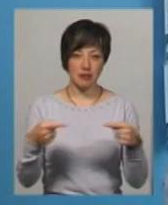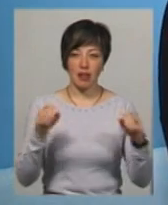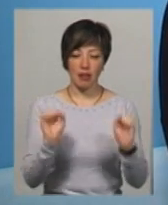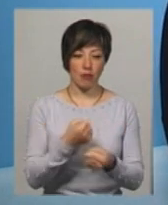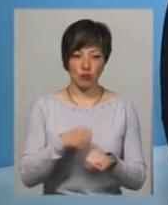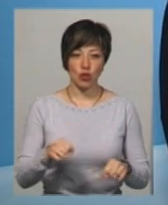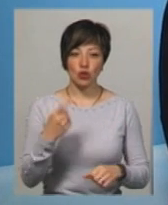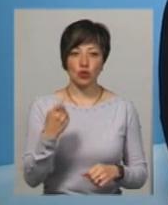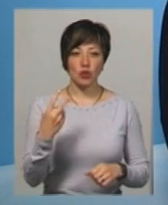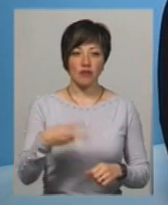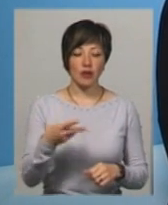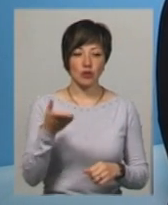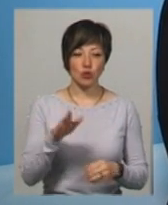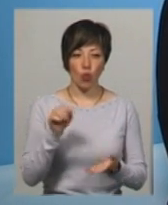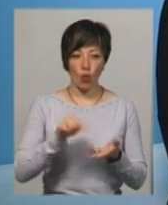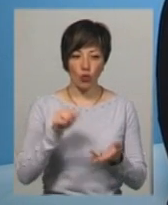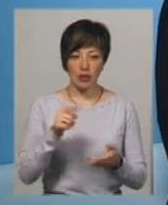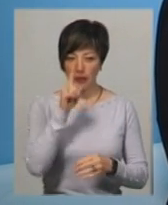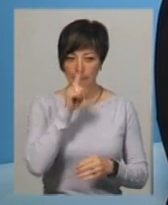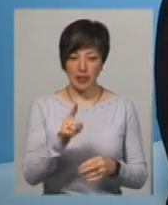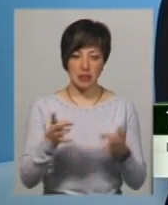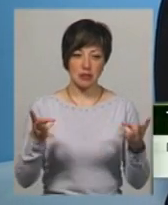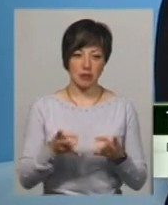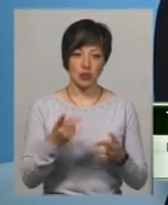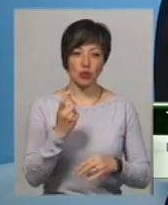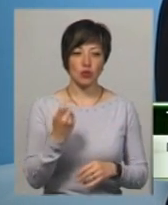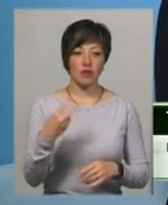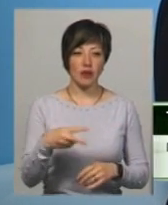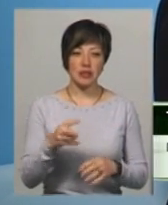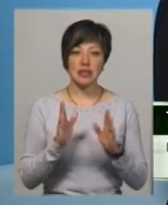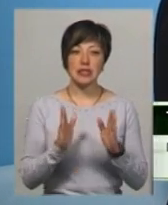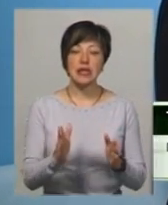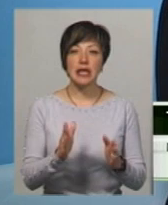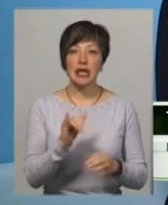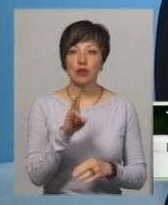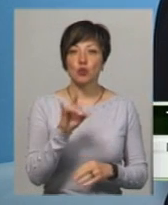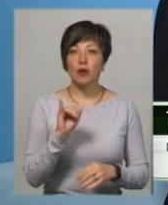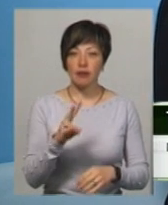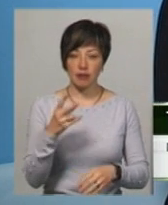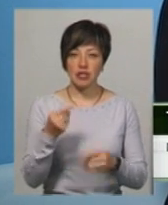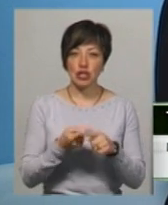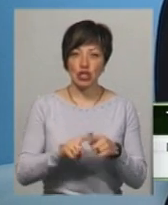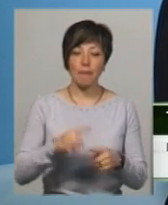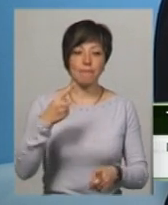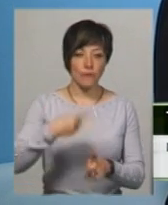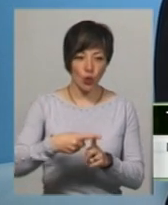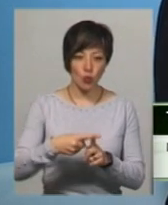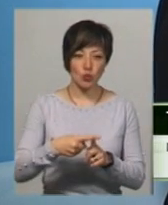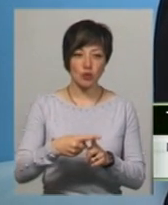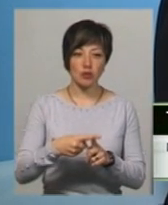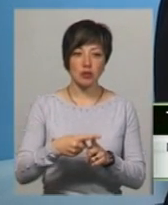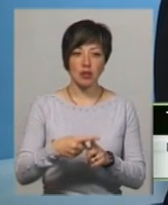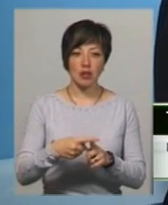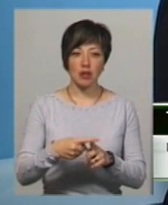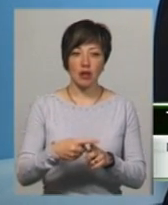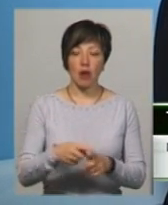неможливо. 120 голочок потрібно на місяць. 120 для ін'єкцій тільки інсуліну голочок. І ще плюс для ланцета, для